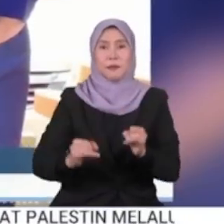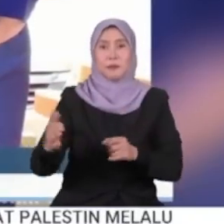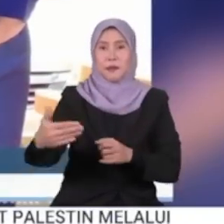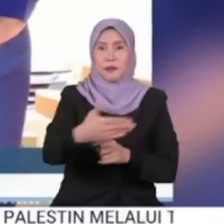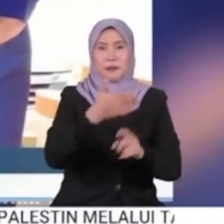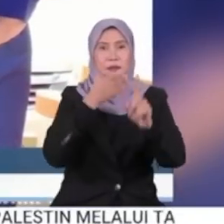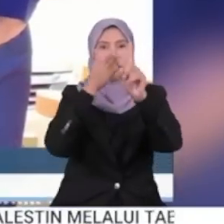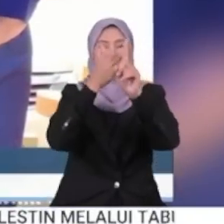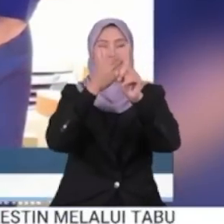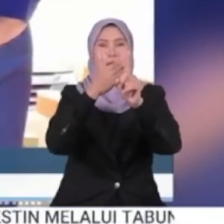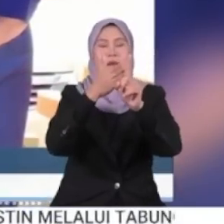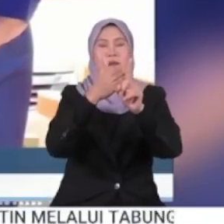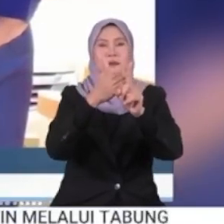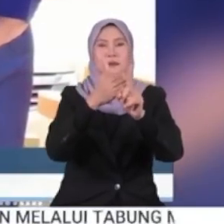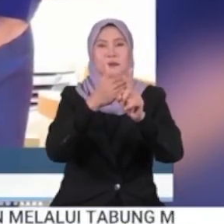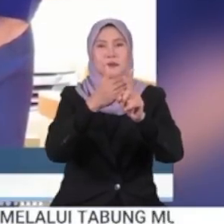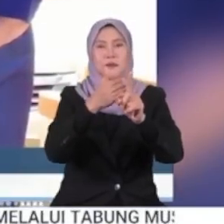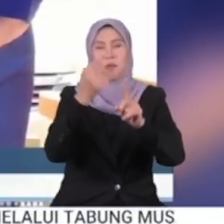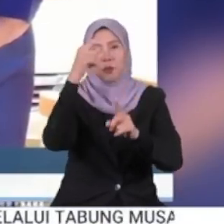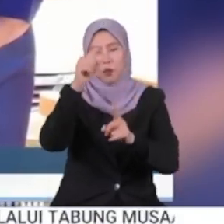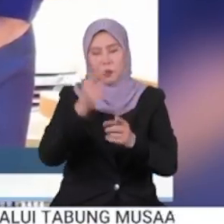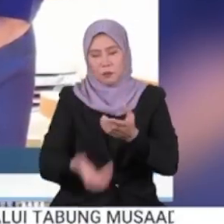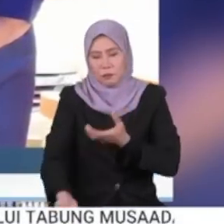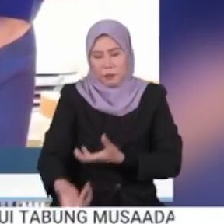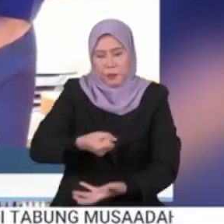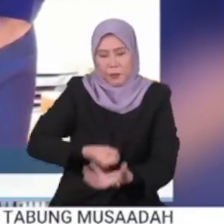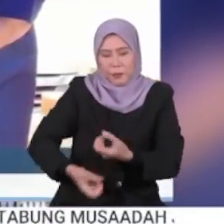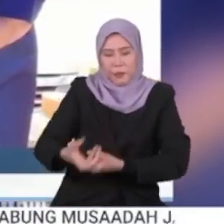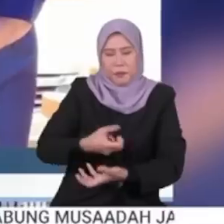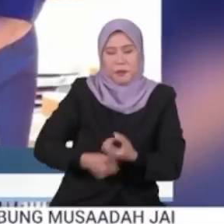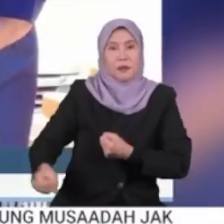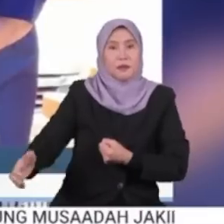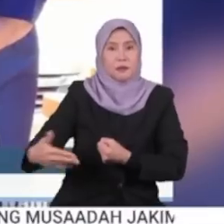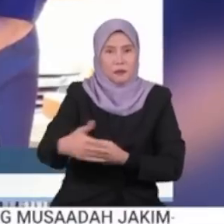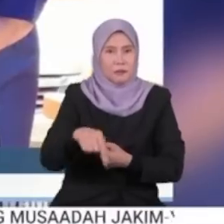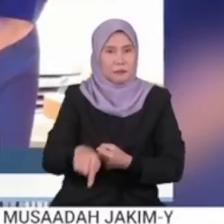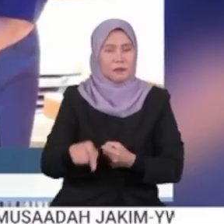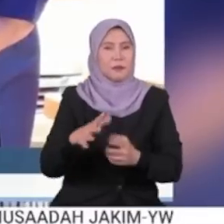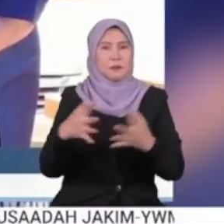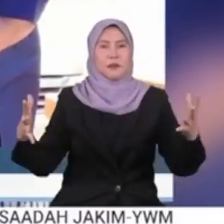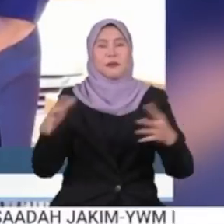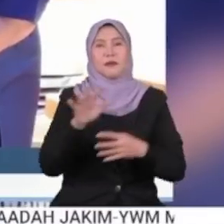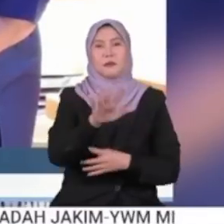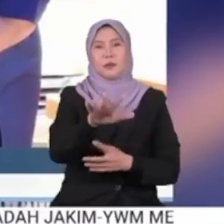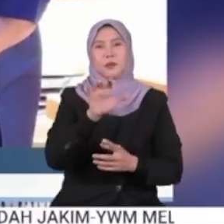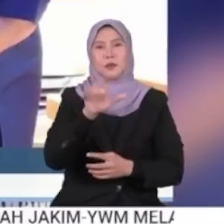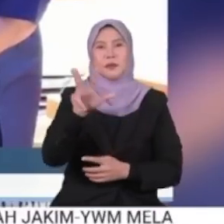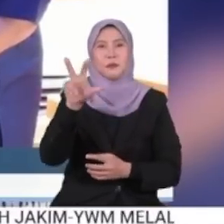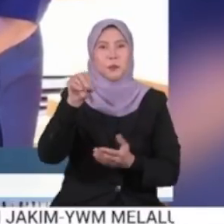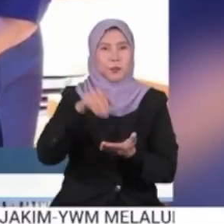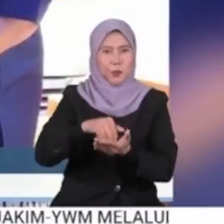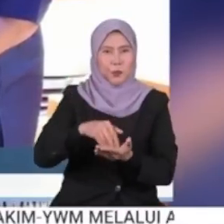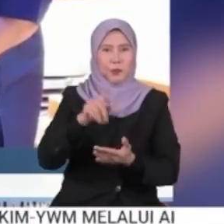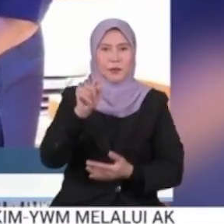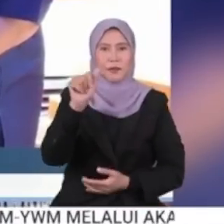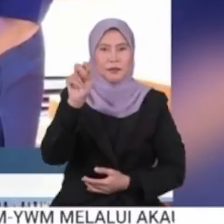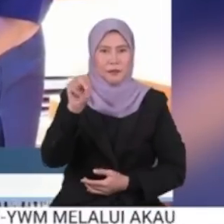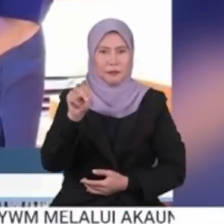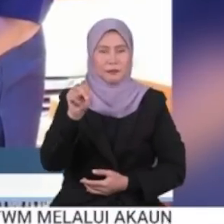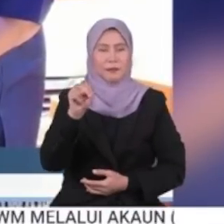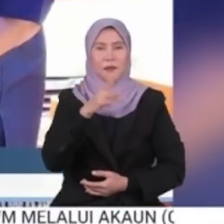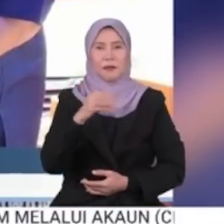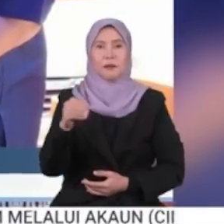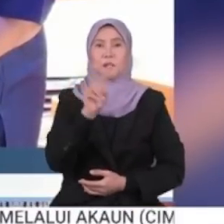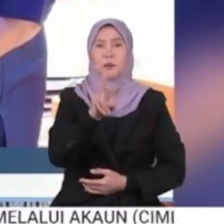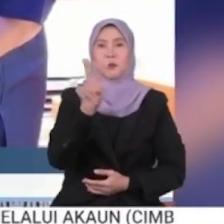Malaysia menyasarkan pengeluaran pendaratan hasil daripada aktiviti akuakultur sebanyak 530,000 ton metrik